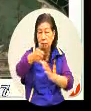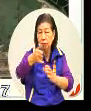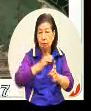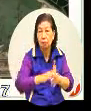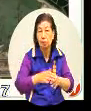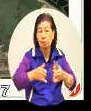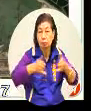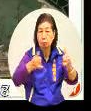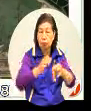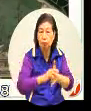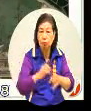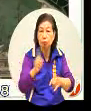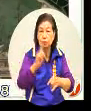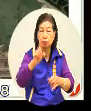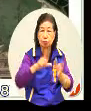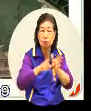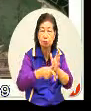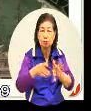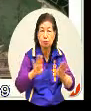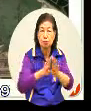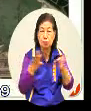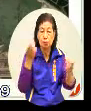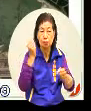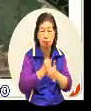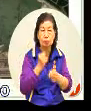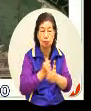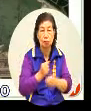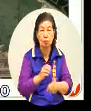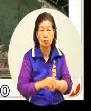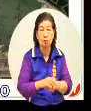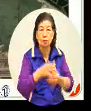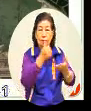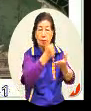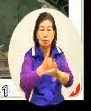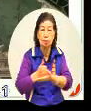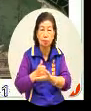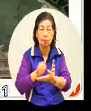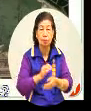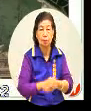做啦，大家都咧问啦。啊，所以请即个